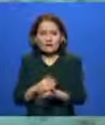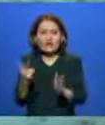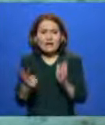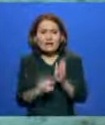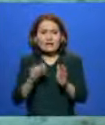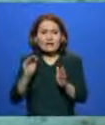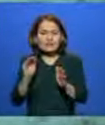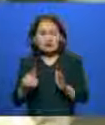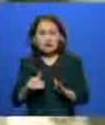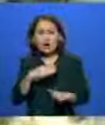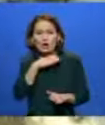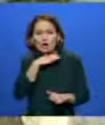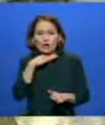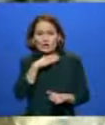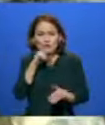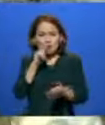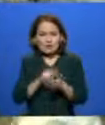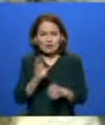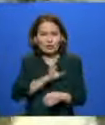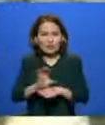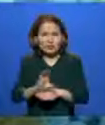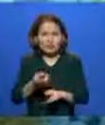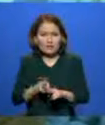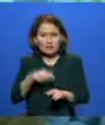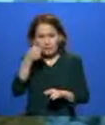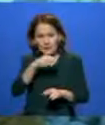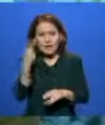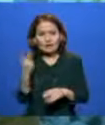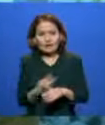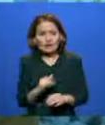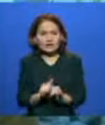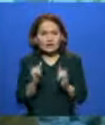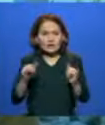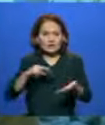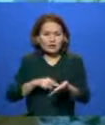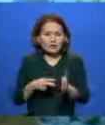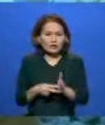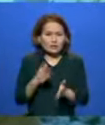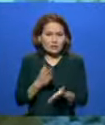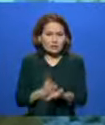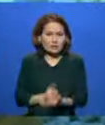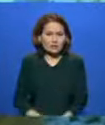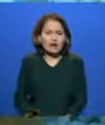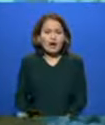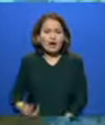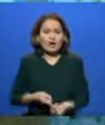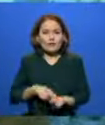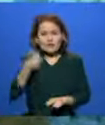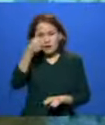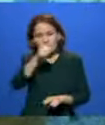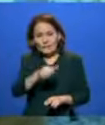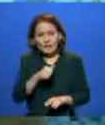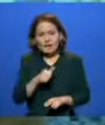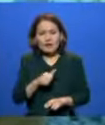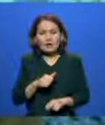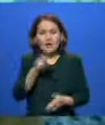құстың еті дайындалады. Биыл өнім көлемі одан да артады. В этом году закупили новый бойный цех. Биыл құс соятын